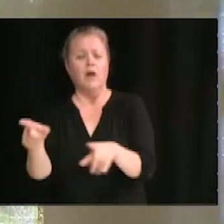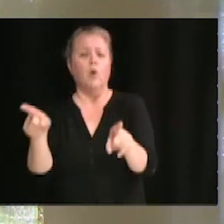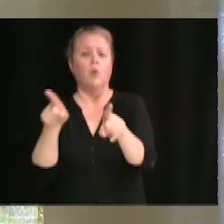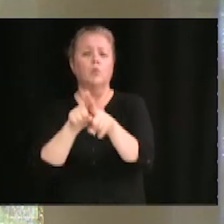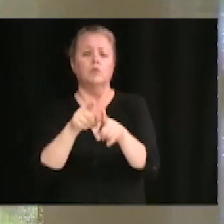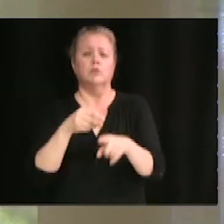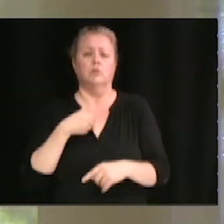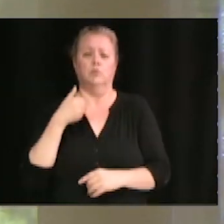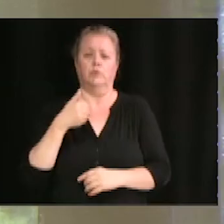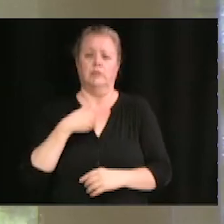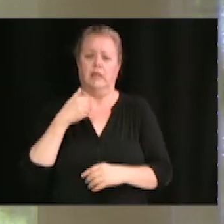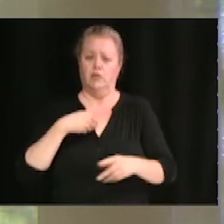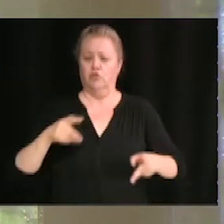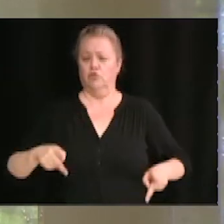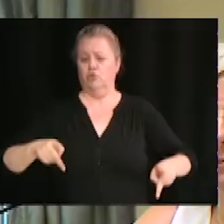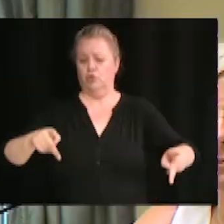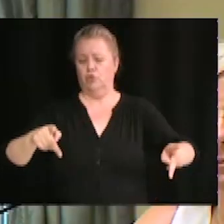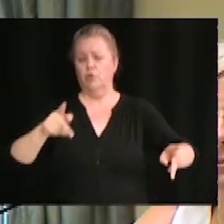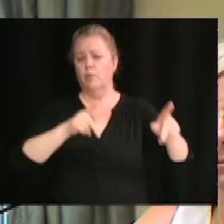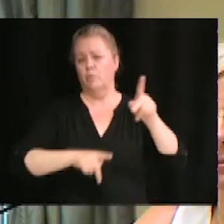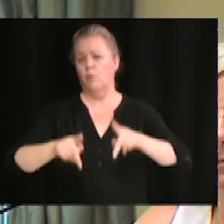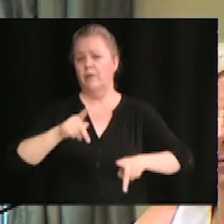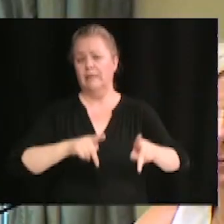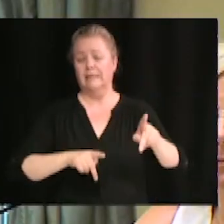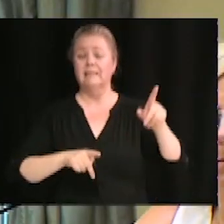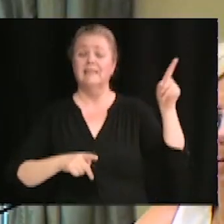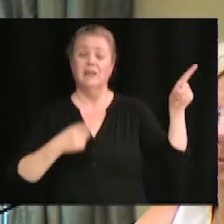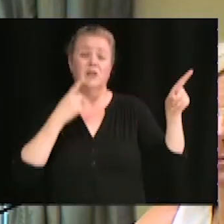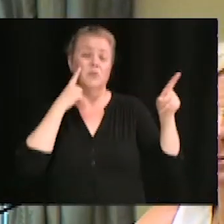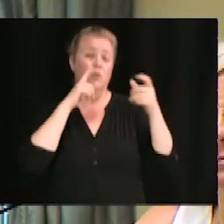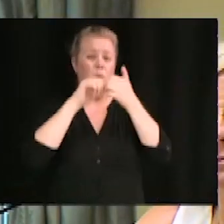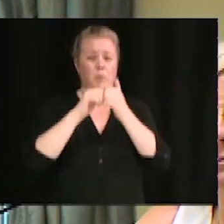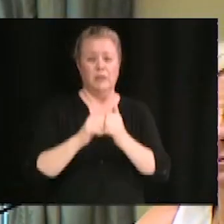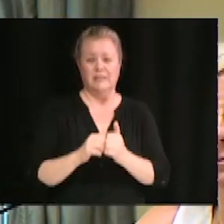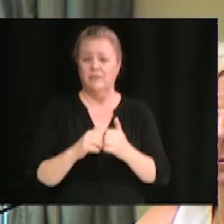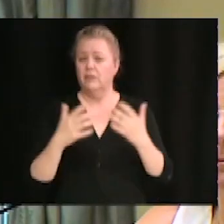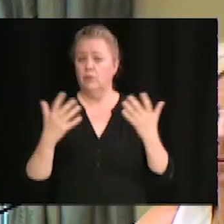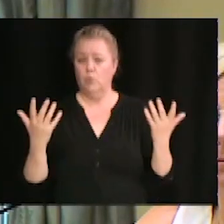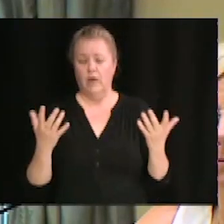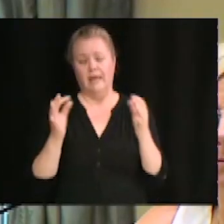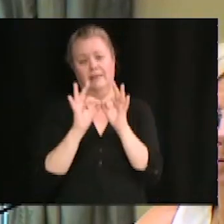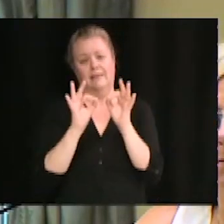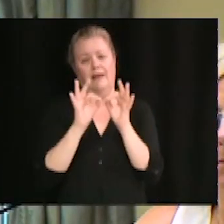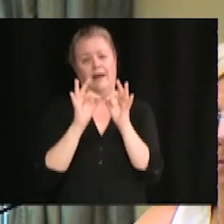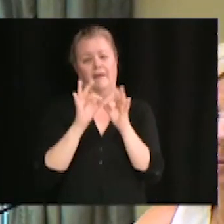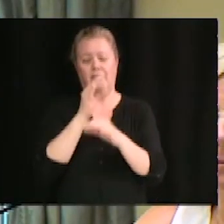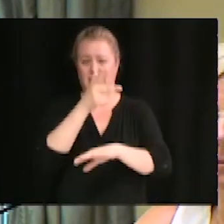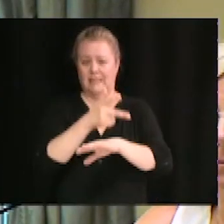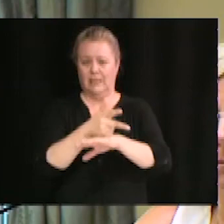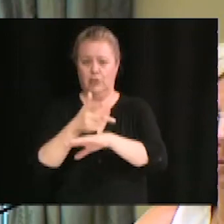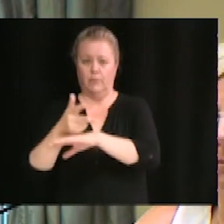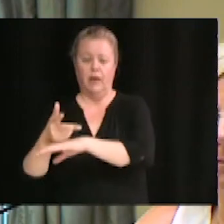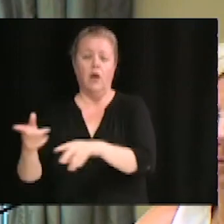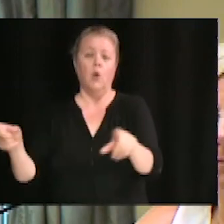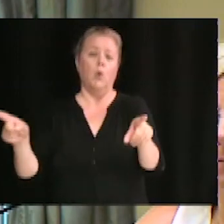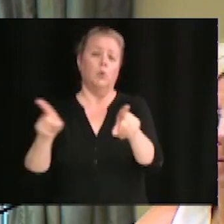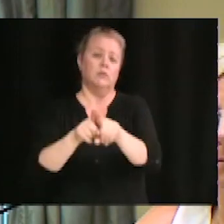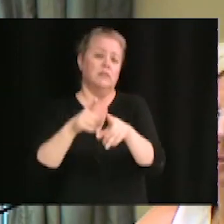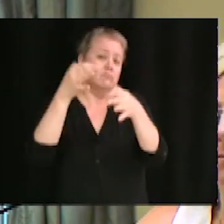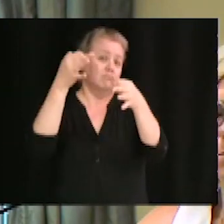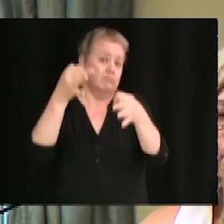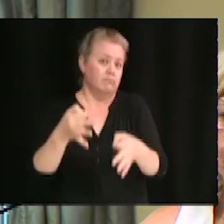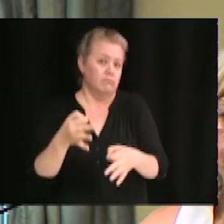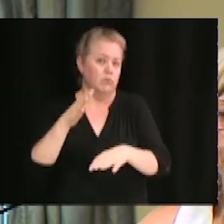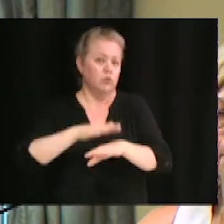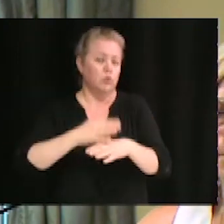'usage des voies publiques. Le règlement qui vise à modifier les dispositions relatives aux tarifs de stationnement et à établir la durée du stationnement. Ça fait suite aux